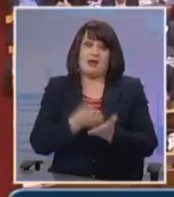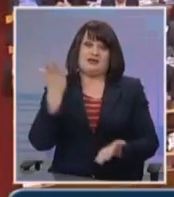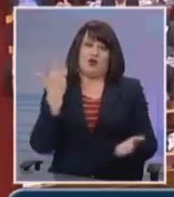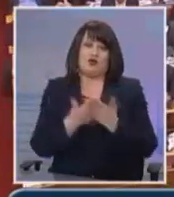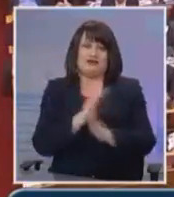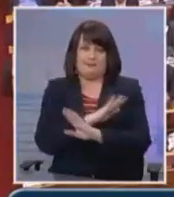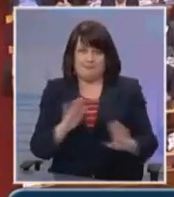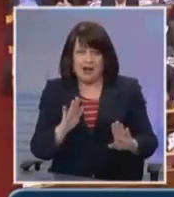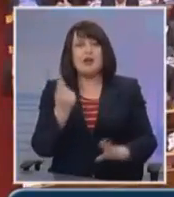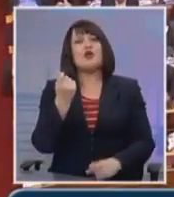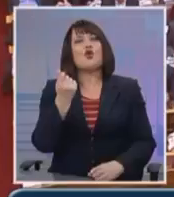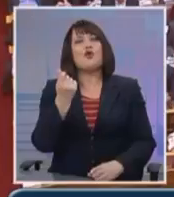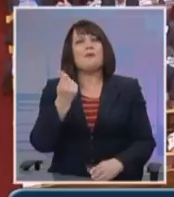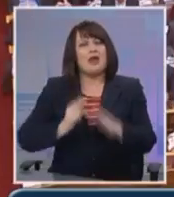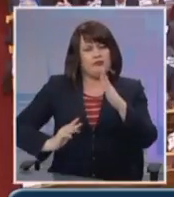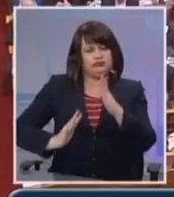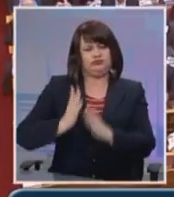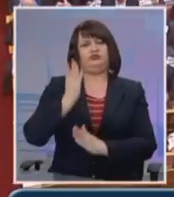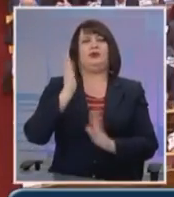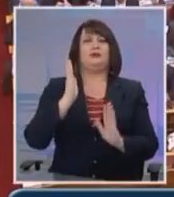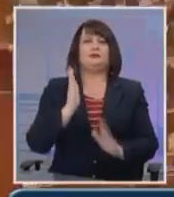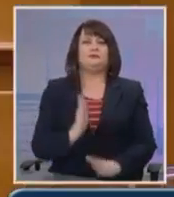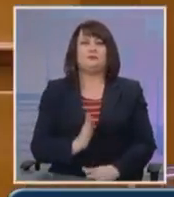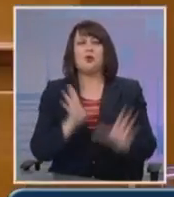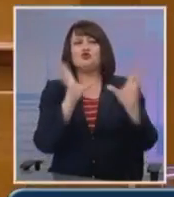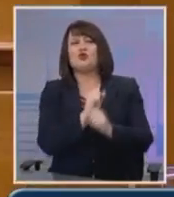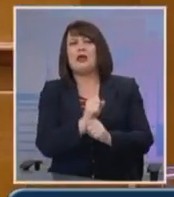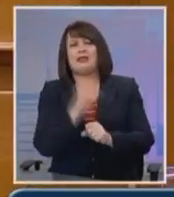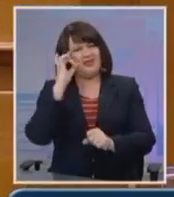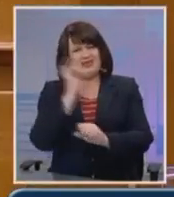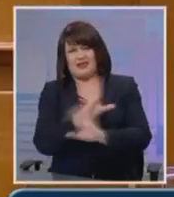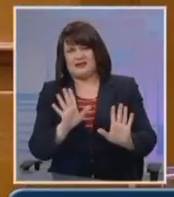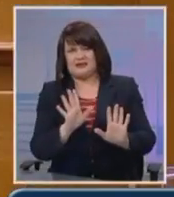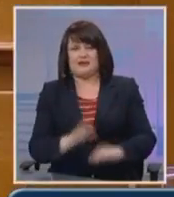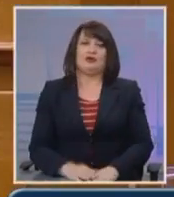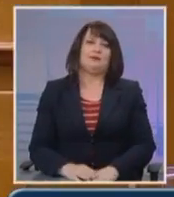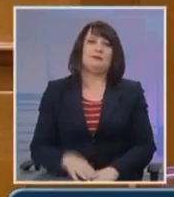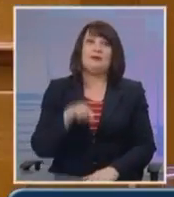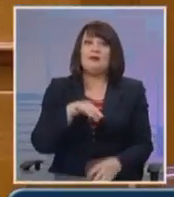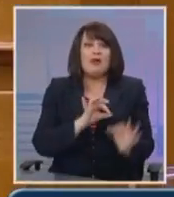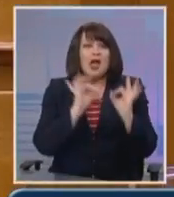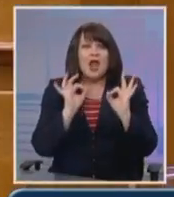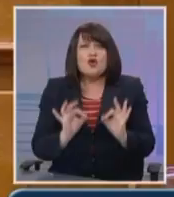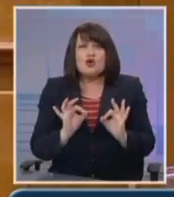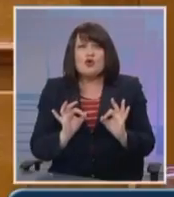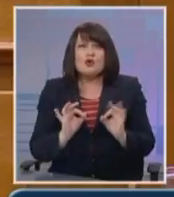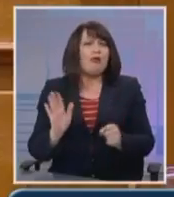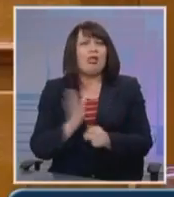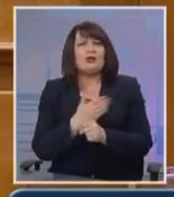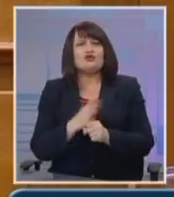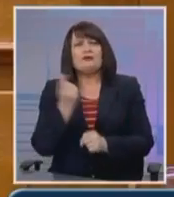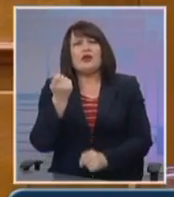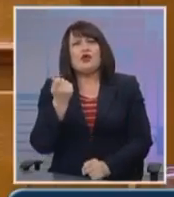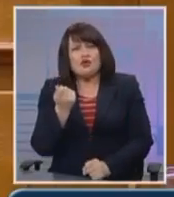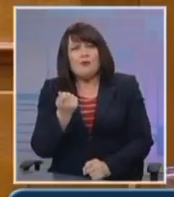η οικονομία θα απογειωθεί. Είναι βαθιά ανοιχτωμένος. Δεν είναι κανονικότητα η καταστροφή της